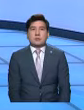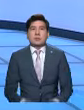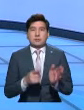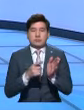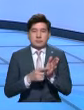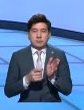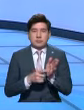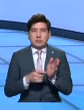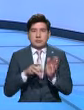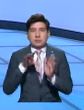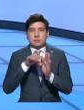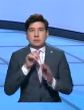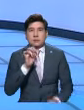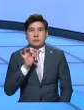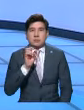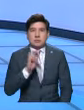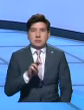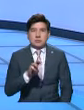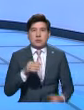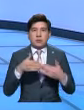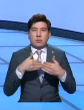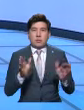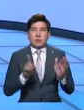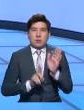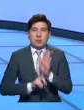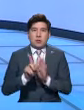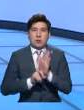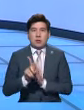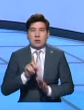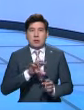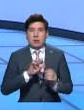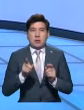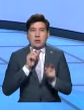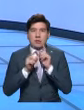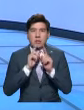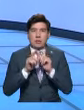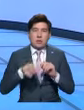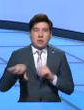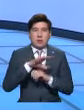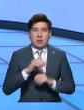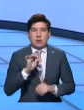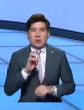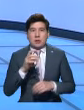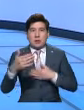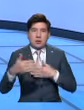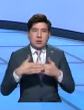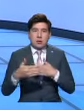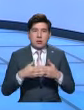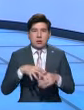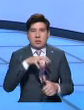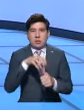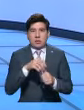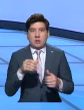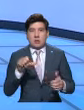Қарағанды облысында Аманат партиясының ашық есік күні өтті. Оған барлық деңгейдегі мәслихат депутаттары мен атқарушы органдардың басшылары